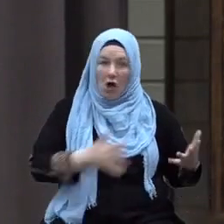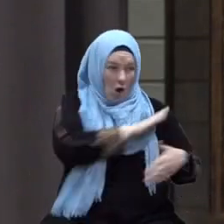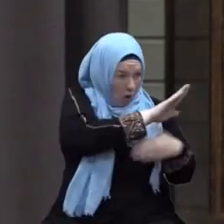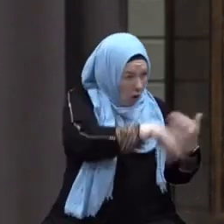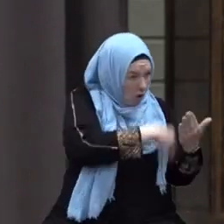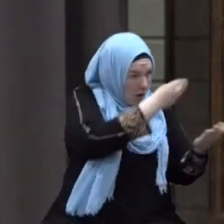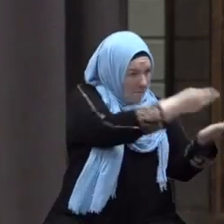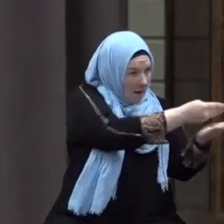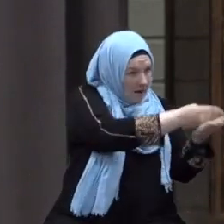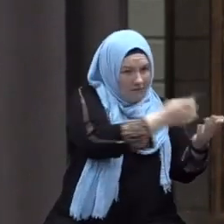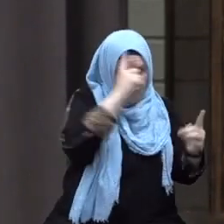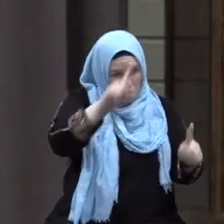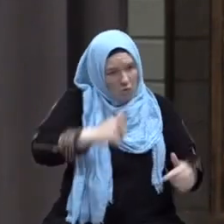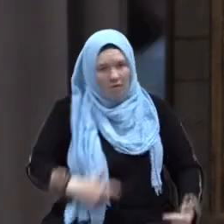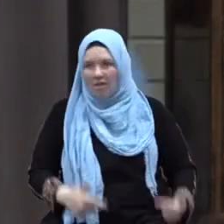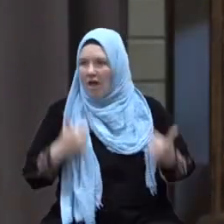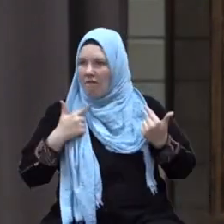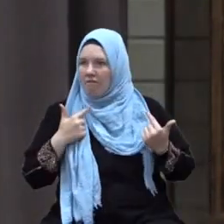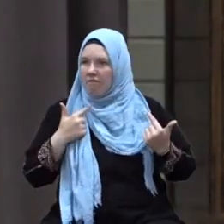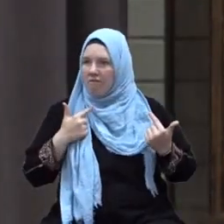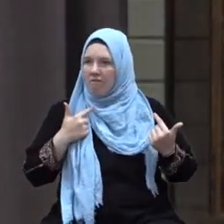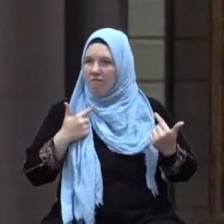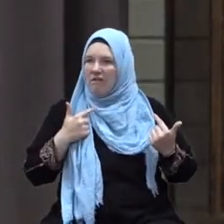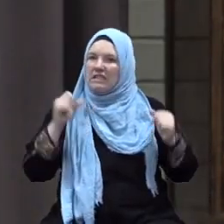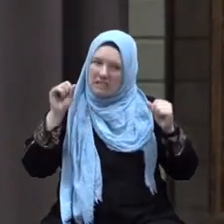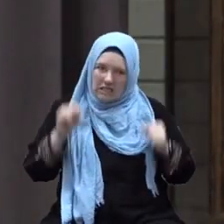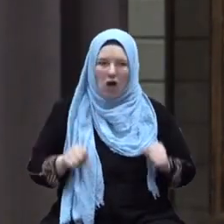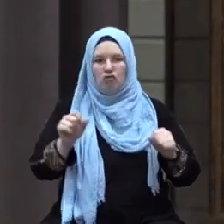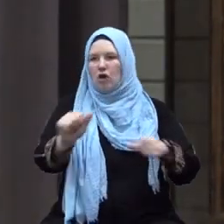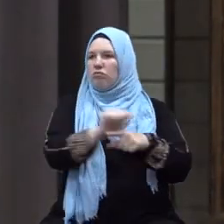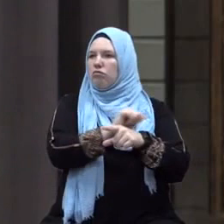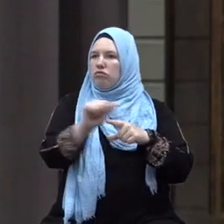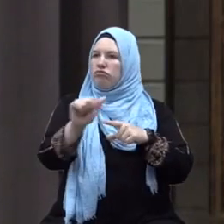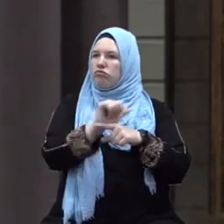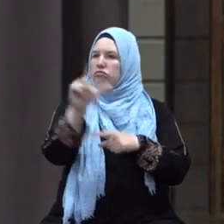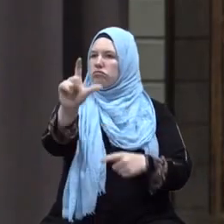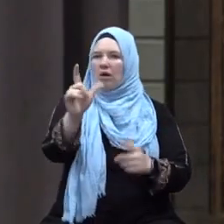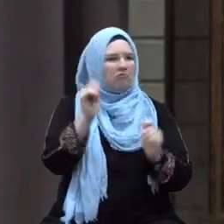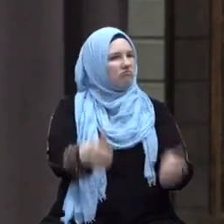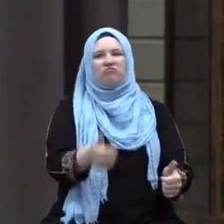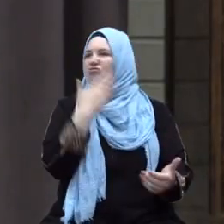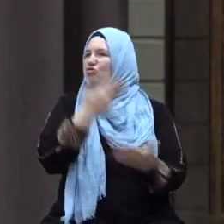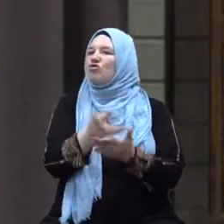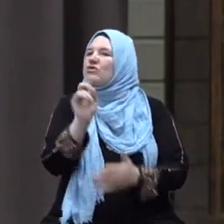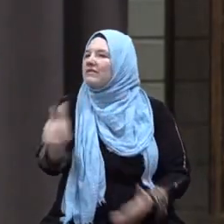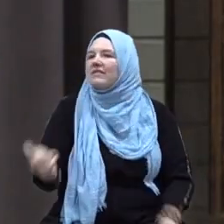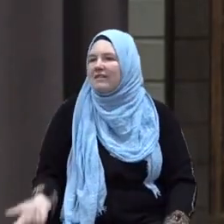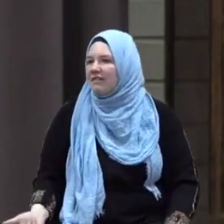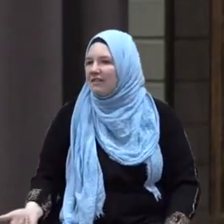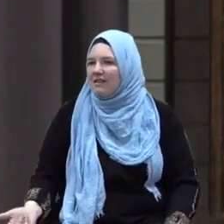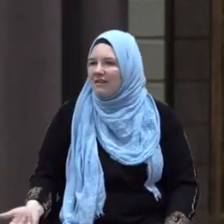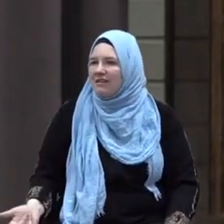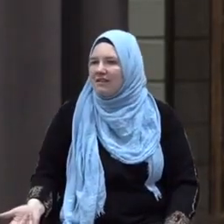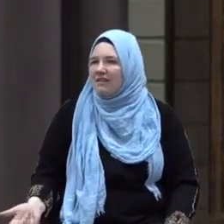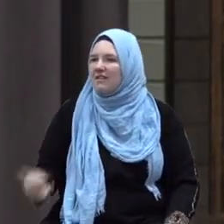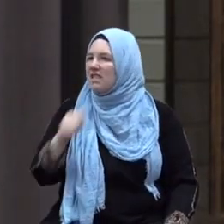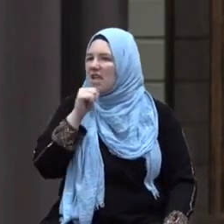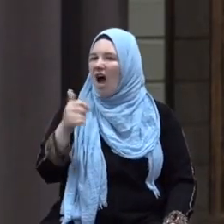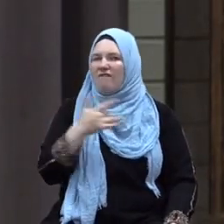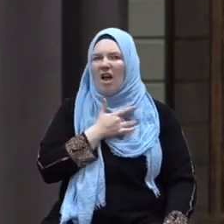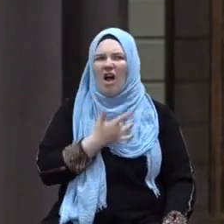of إِنَّ اللَّهَ اشْتَرَى مِنَ الْمُؤْمِنِينَ أَنفُسَهُمْ وَأَمْوَالَهُمْ بِأَنَّ